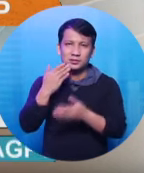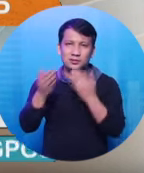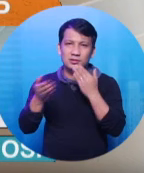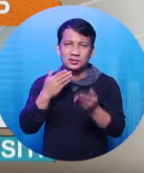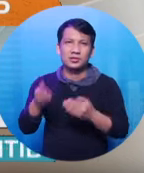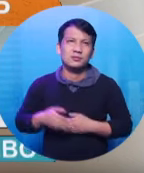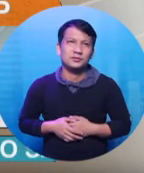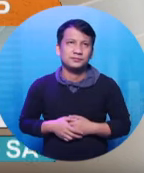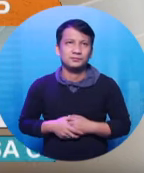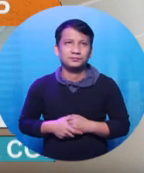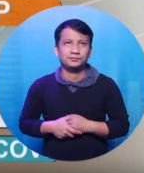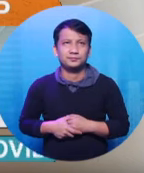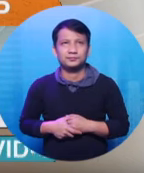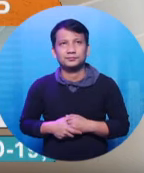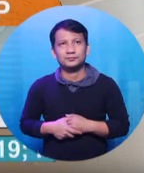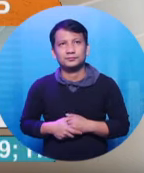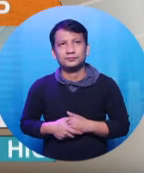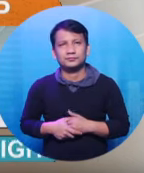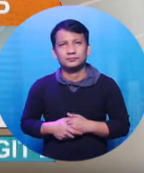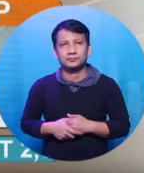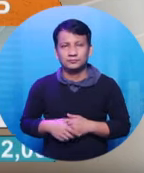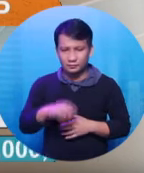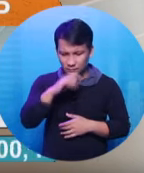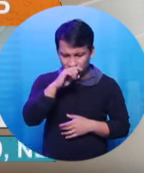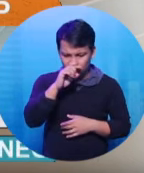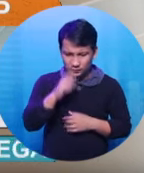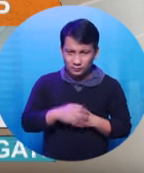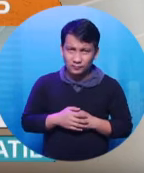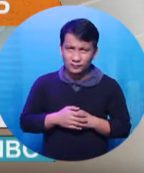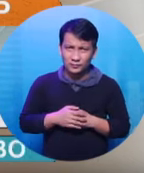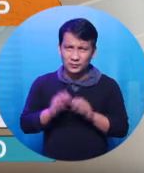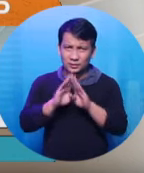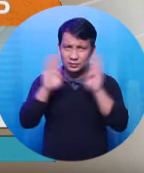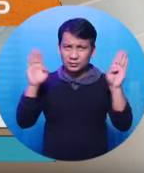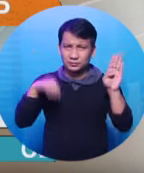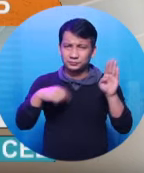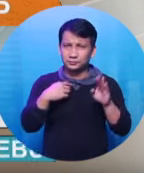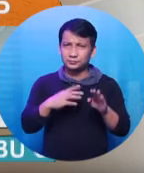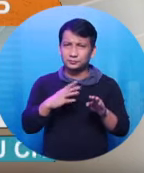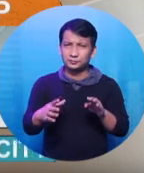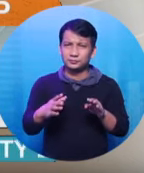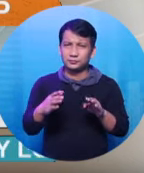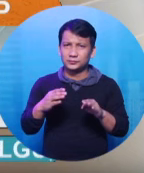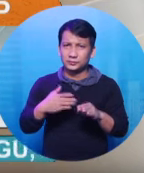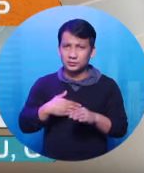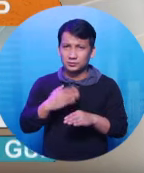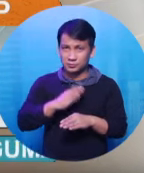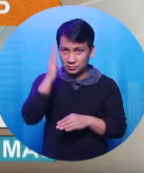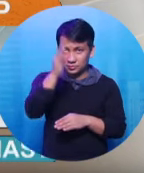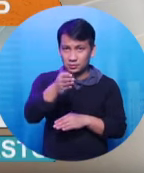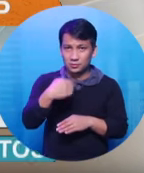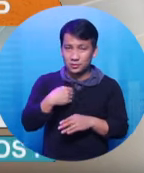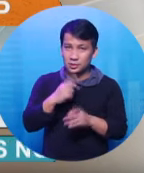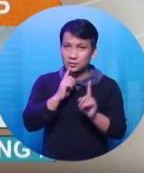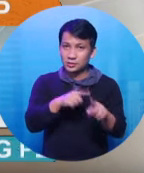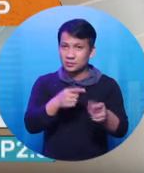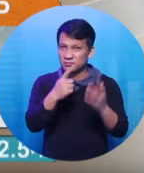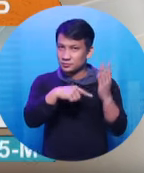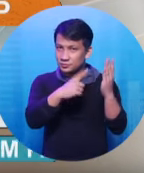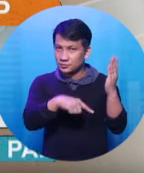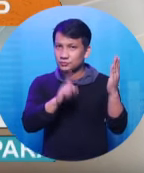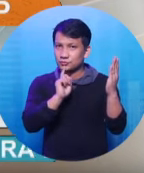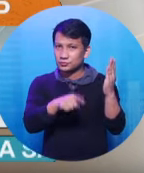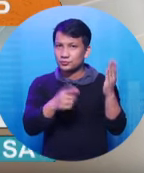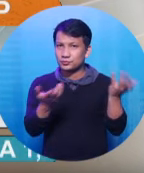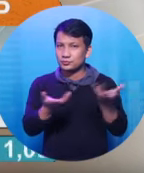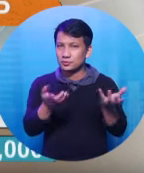kung ganon, ano po? Apa, okay. Apa. Pero ma'am, gayon pa man, okay lang ba, open ba yung presinto na pupuntahan po ng aming reporter para check-in kung